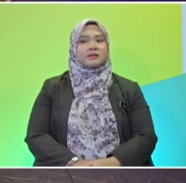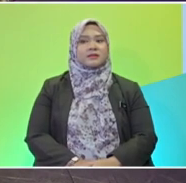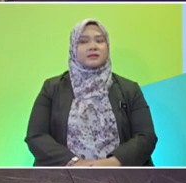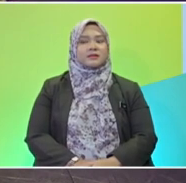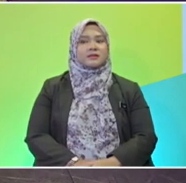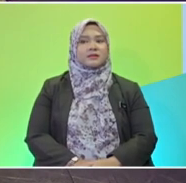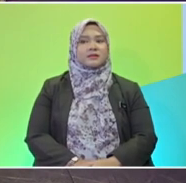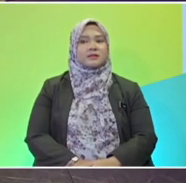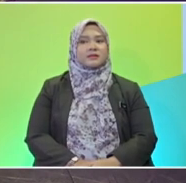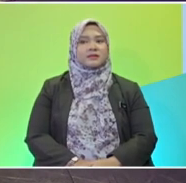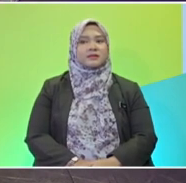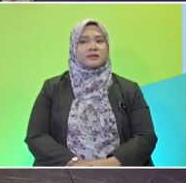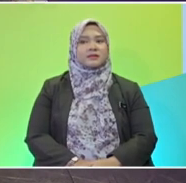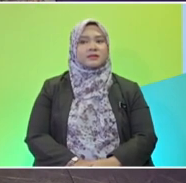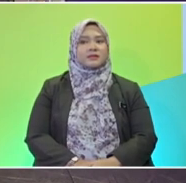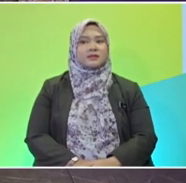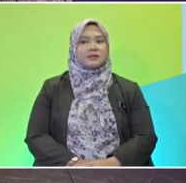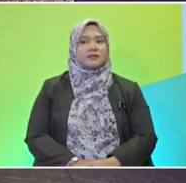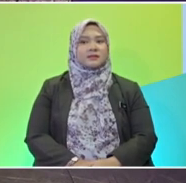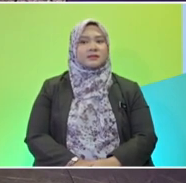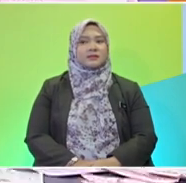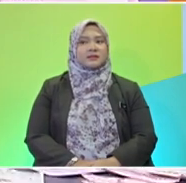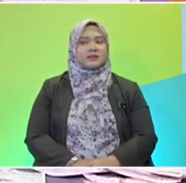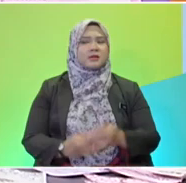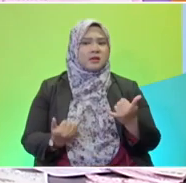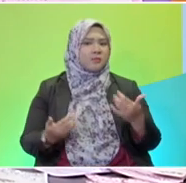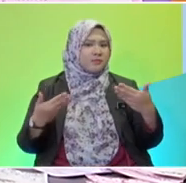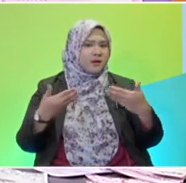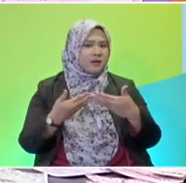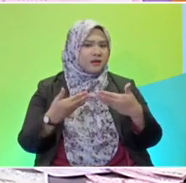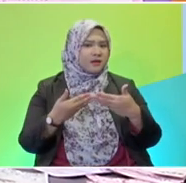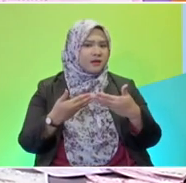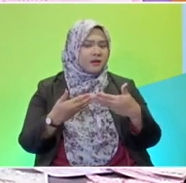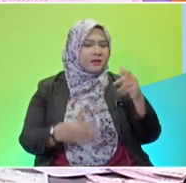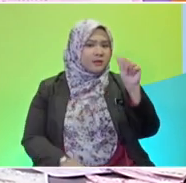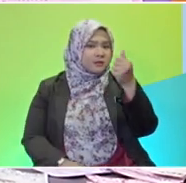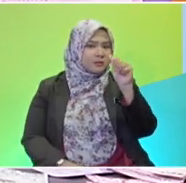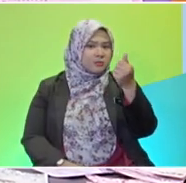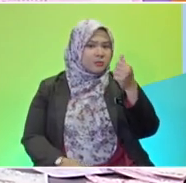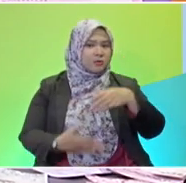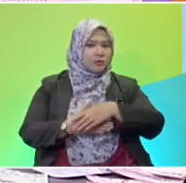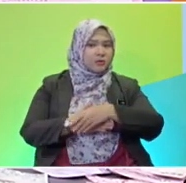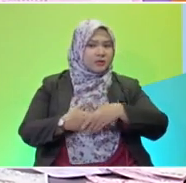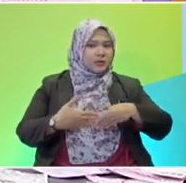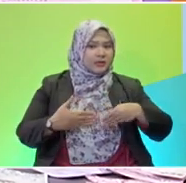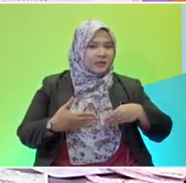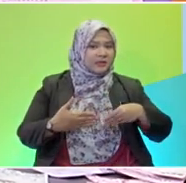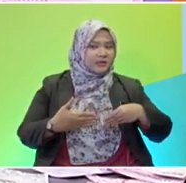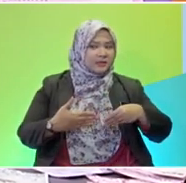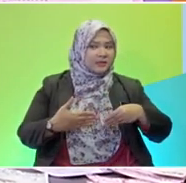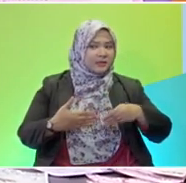10 Ringgit kepada uang 10 Ringgit Pak tadi cek sudah Terangkan di belakangnya ada gambar